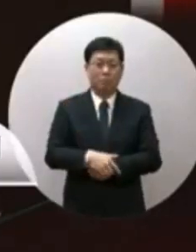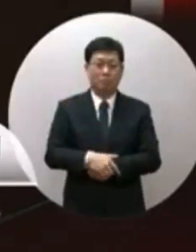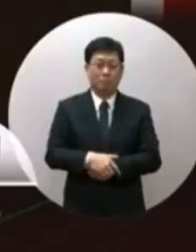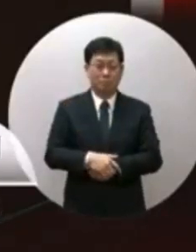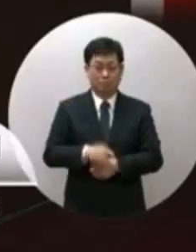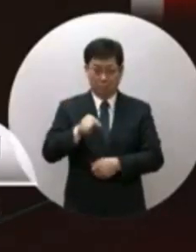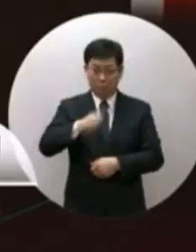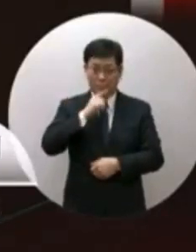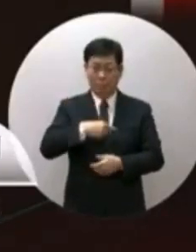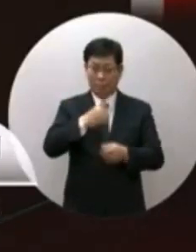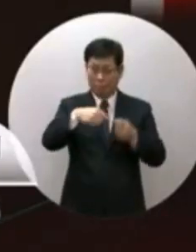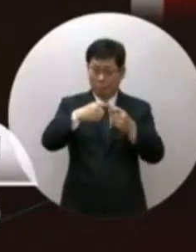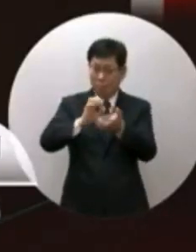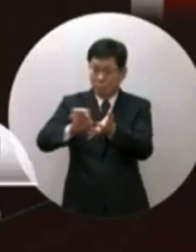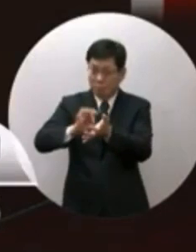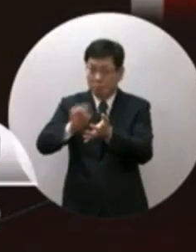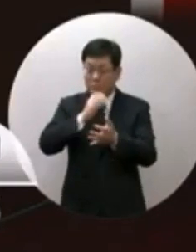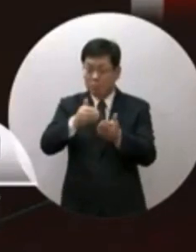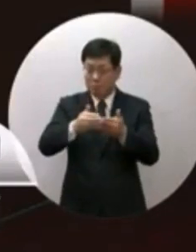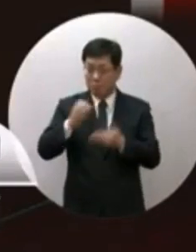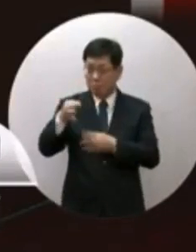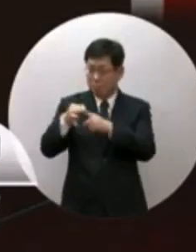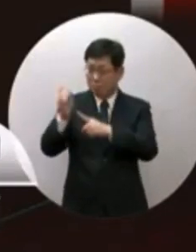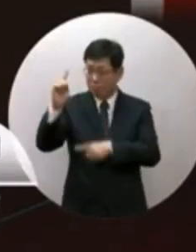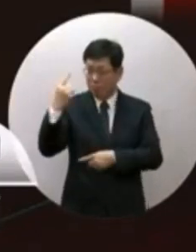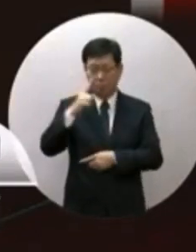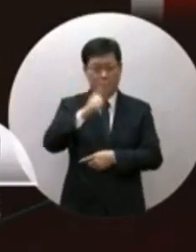34.6%。以上税出均为所需裁员